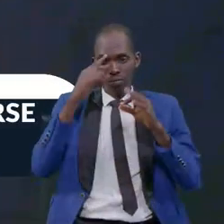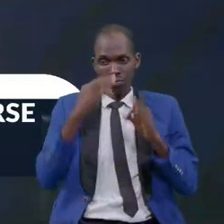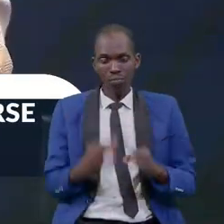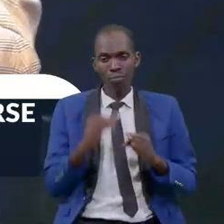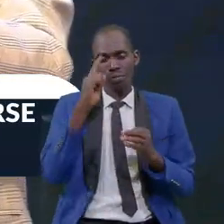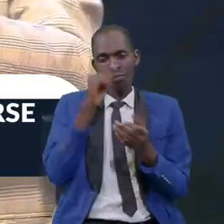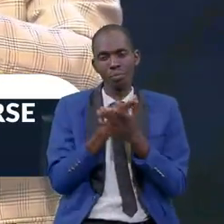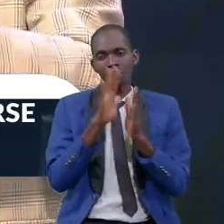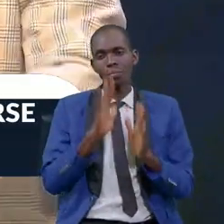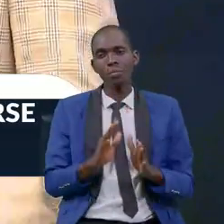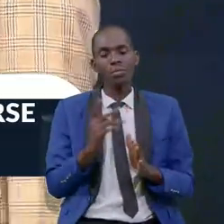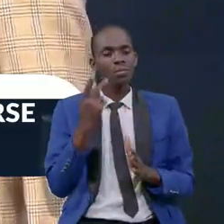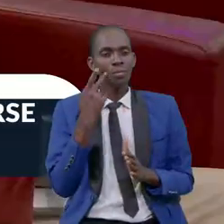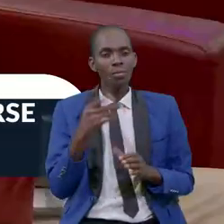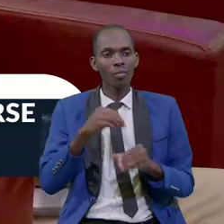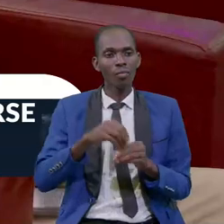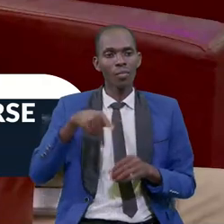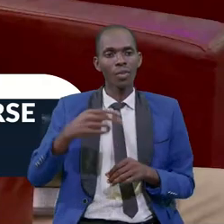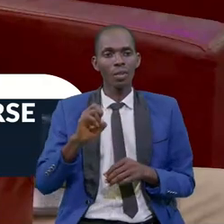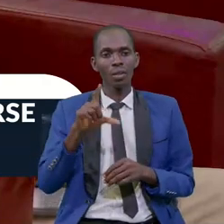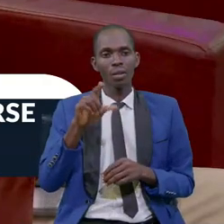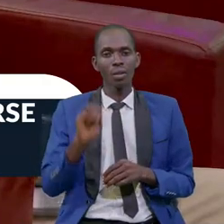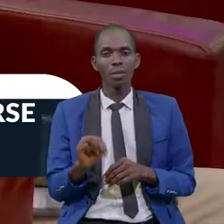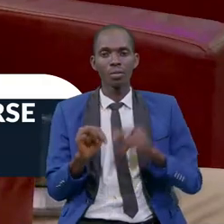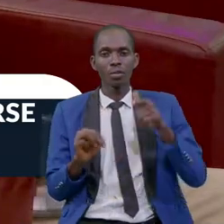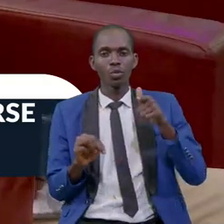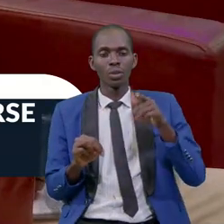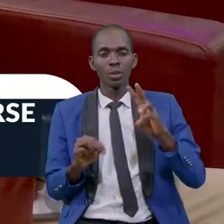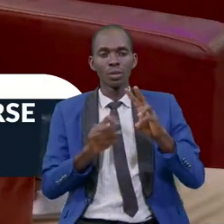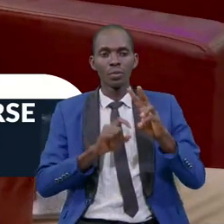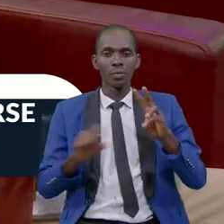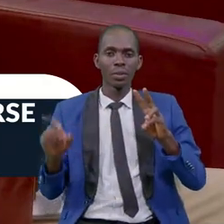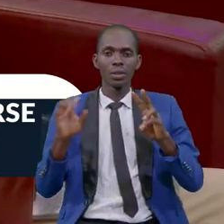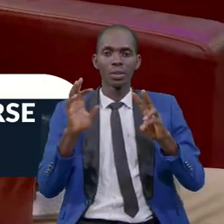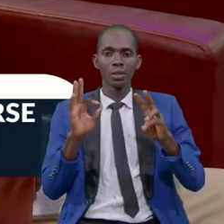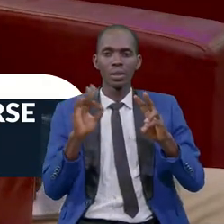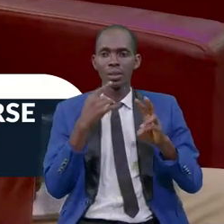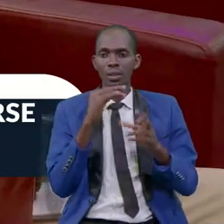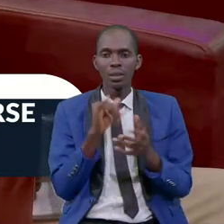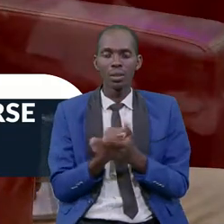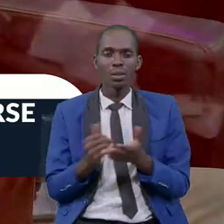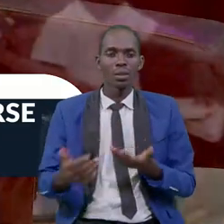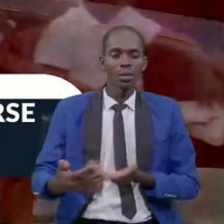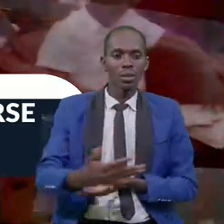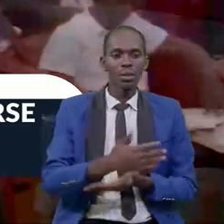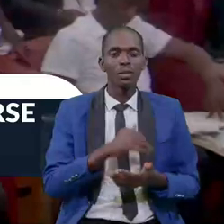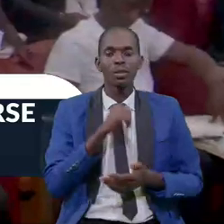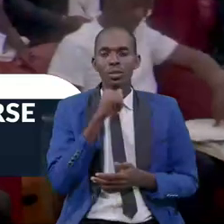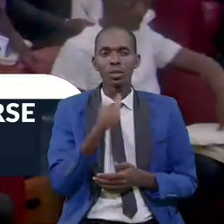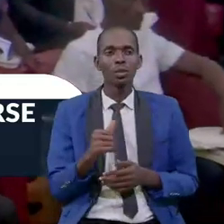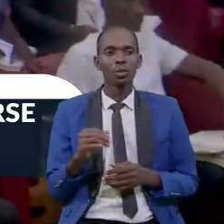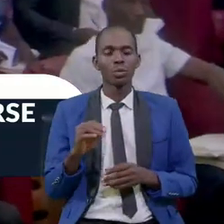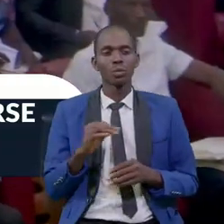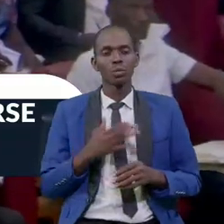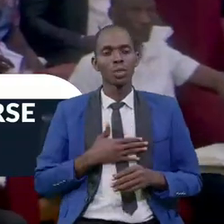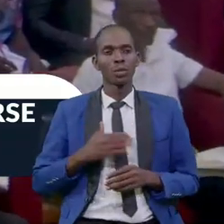Psaume 26, verset 9 dit, « N'enlève pas mon âme avec les pécheurs, ma vie avec les hommes de sang. »